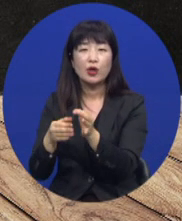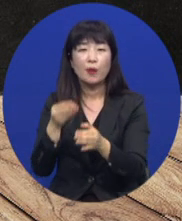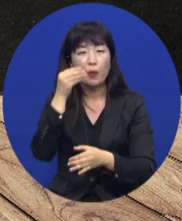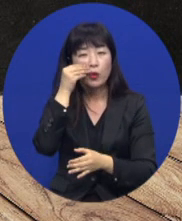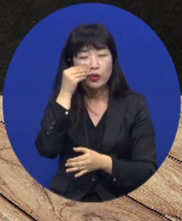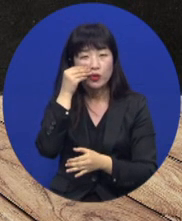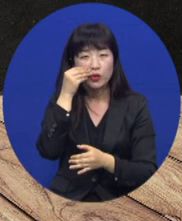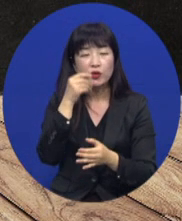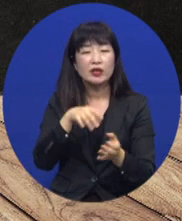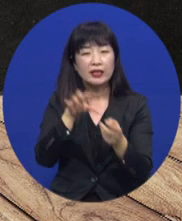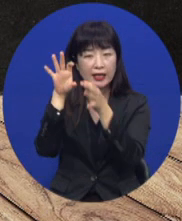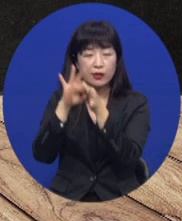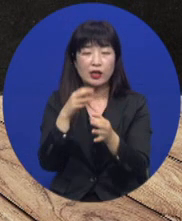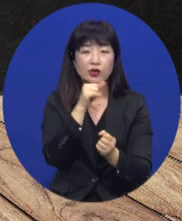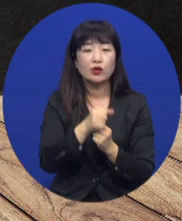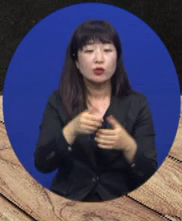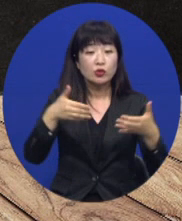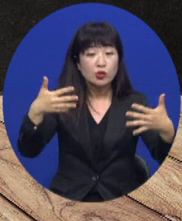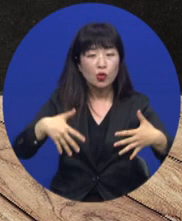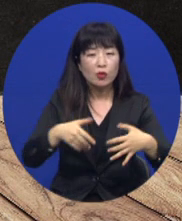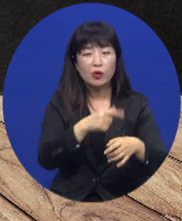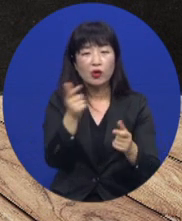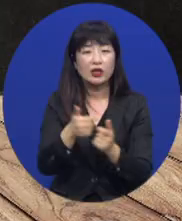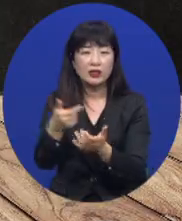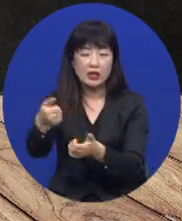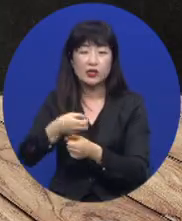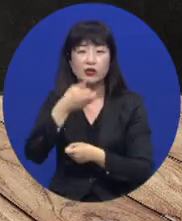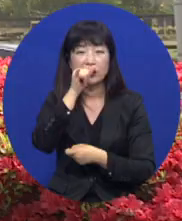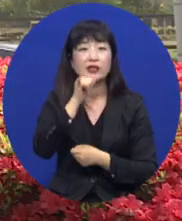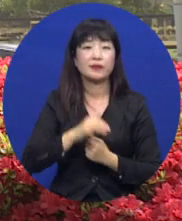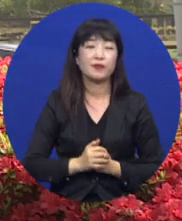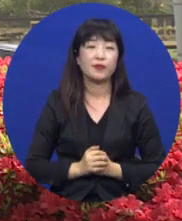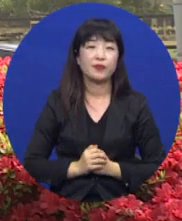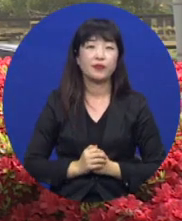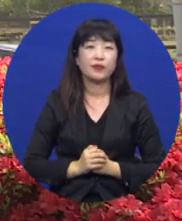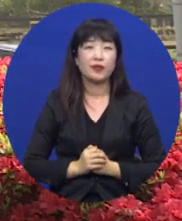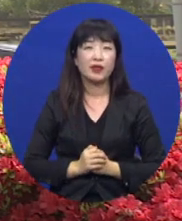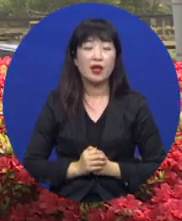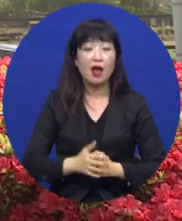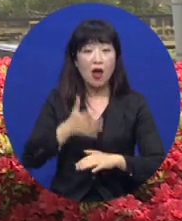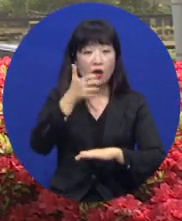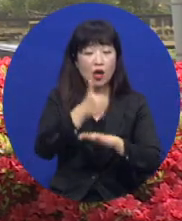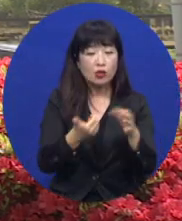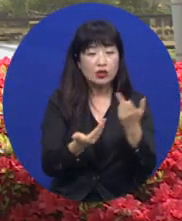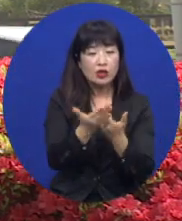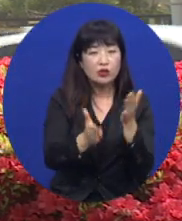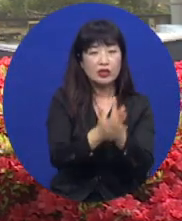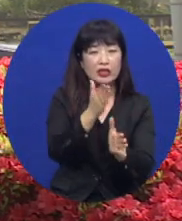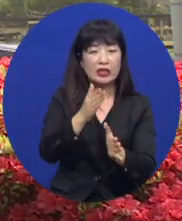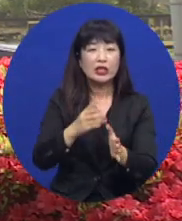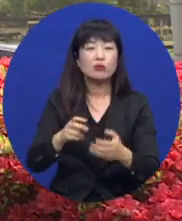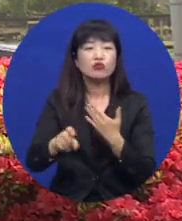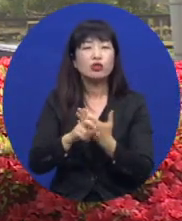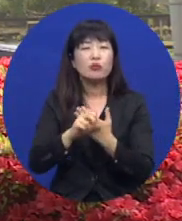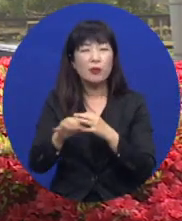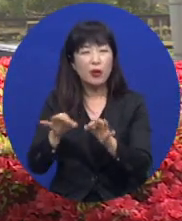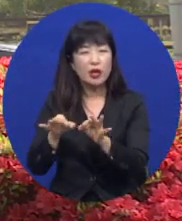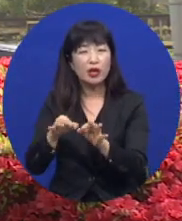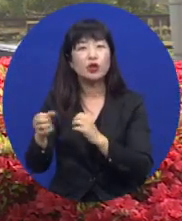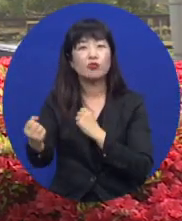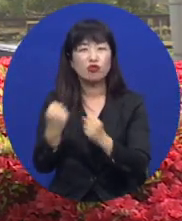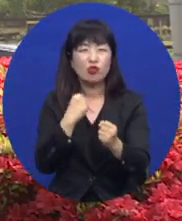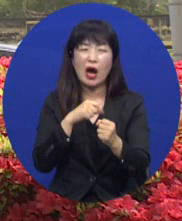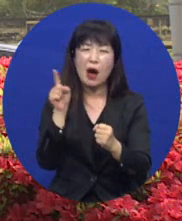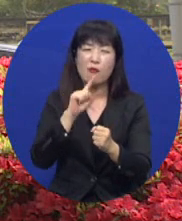위해 조건이나 귀한 부담 등을 붙일 수 있습니다 결국 제주시가 불법 영업 인 줄 알면서도 아무런